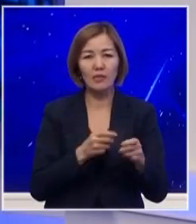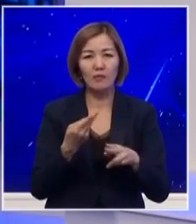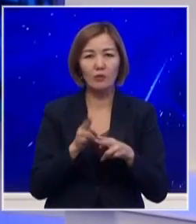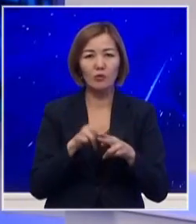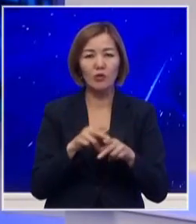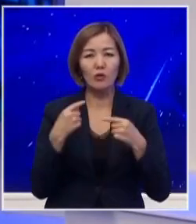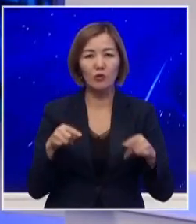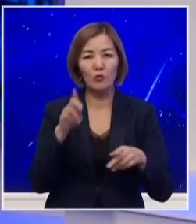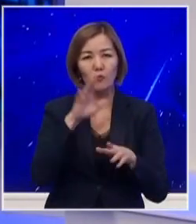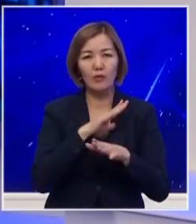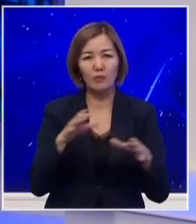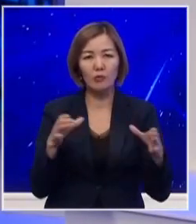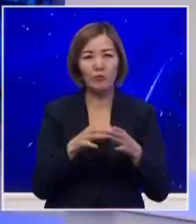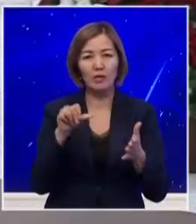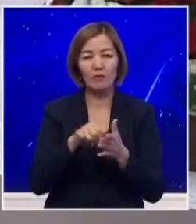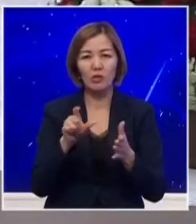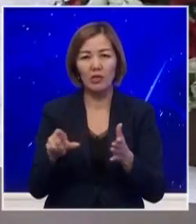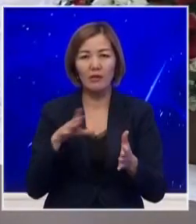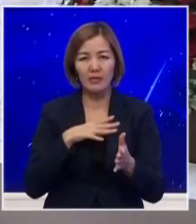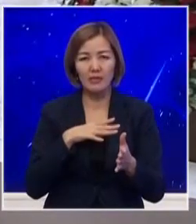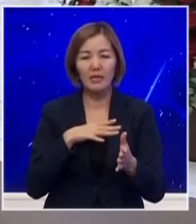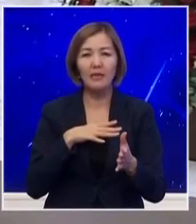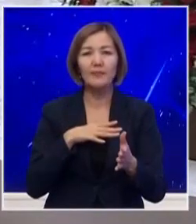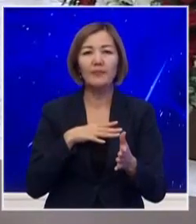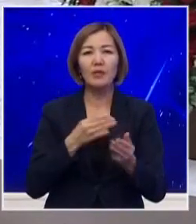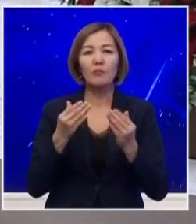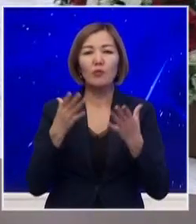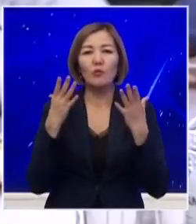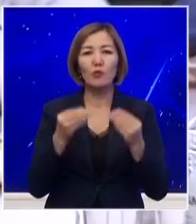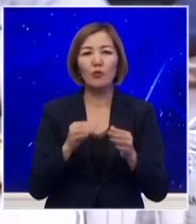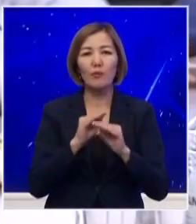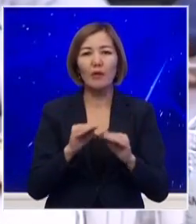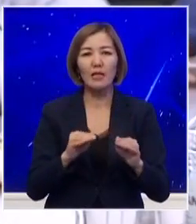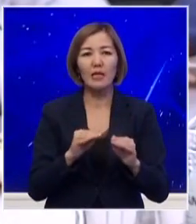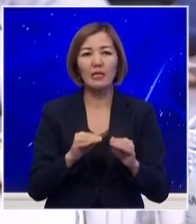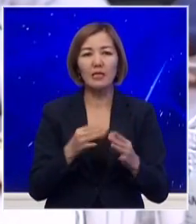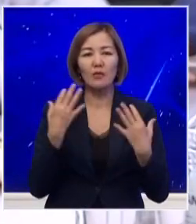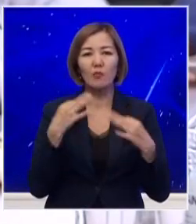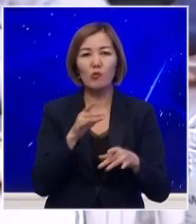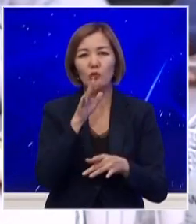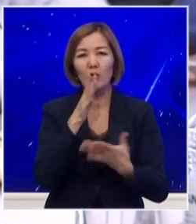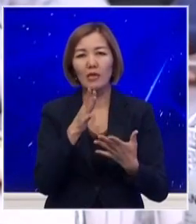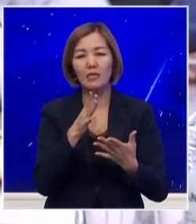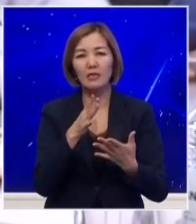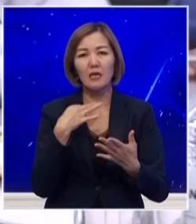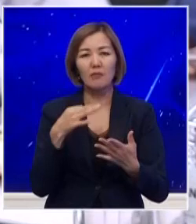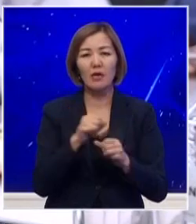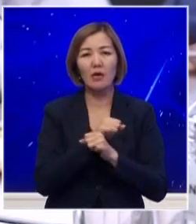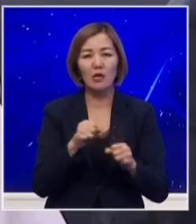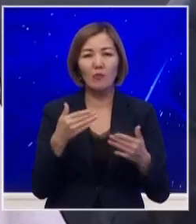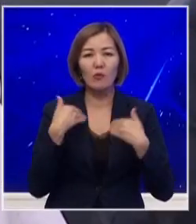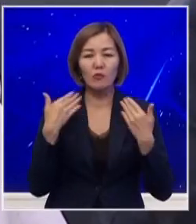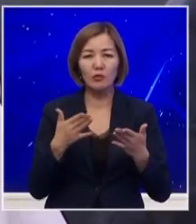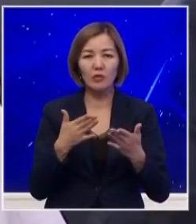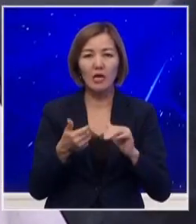басқармаларының, сондай-ақ түрлі үкіметтік емес ұйымдардың басшылары қатысты. Спикерлердің айтуынша, бүгінде балалардың бос уақытына бейқам қарамау